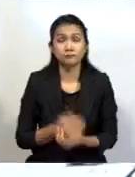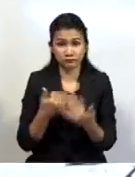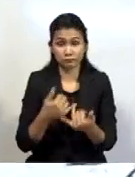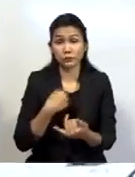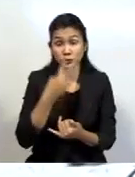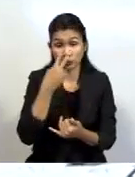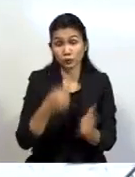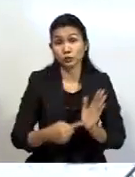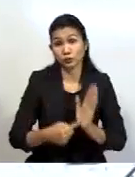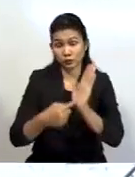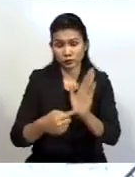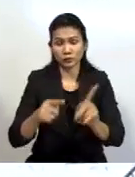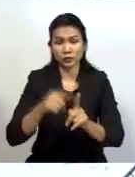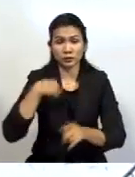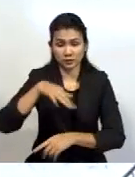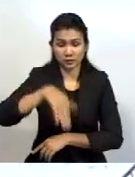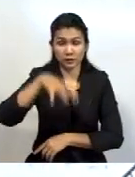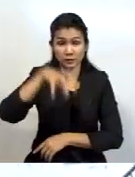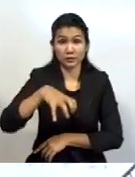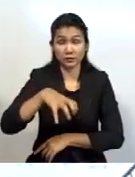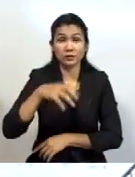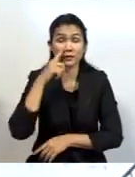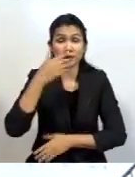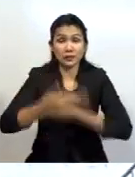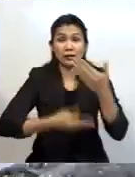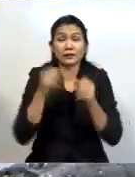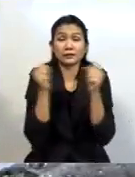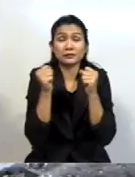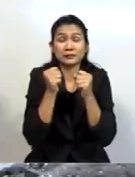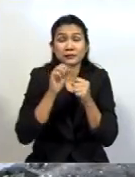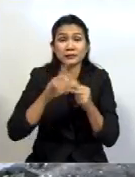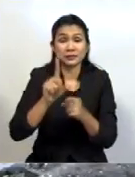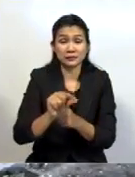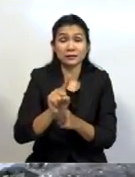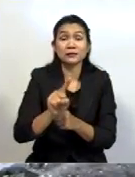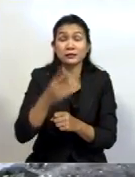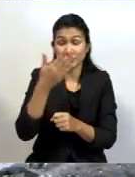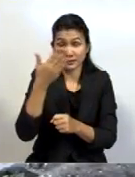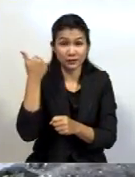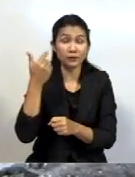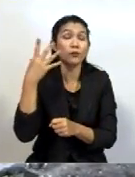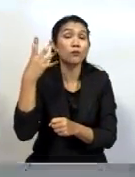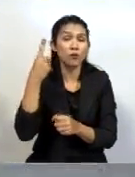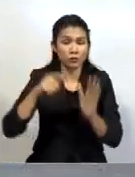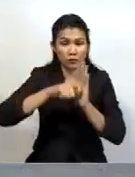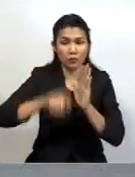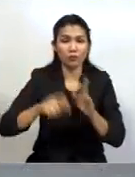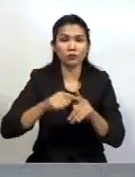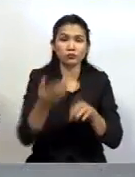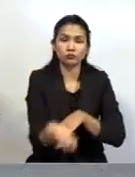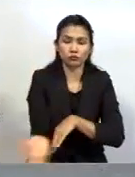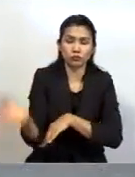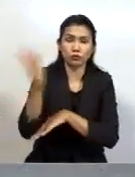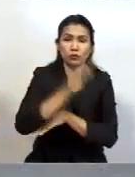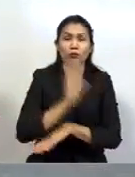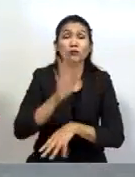พาคุณผู้ชมไปดูบรรยากาศที่บริเวณหน้าศูนย์การค้าเทอร์มินอล21นครราชสีมากันสักหน่อยนะครับเมื่อวานนี้ตลอดทั้งวันก็ยังคงมี